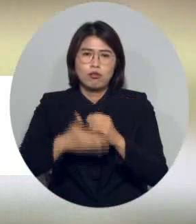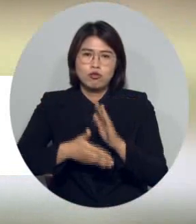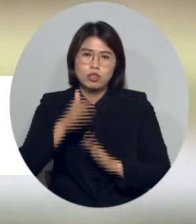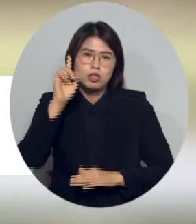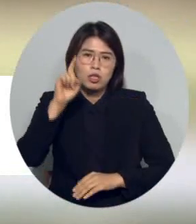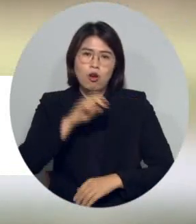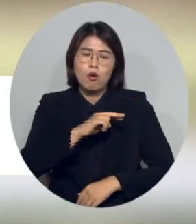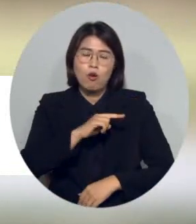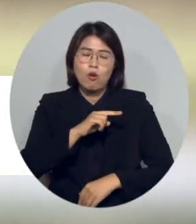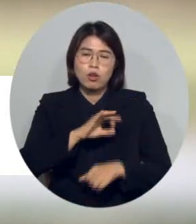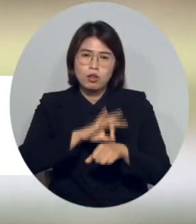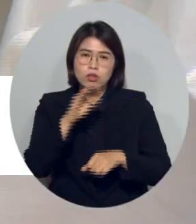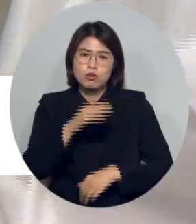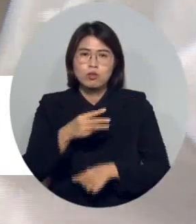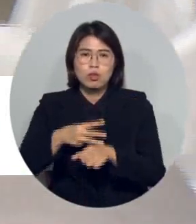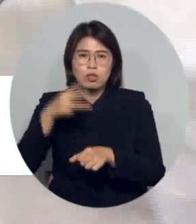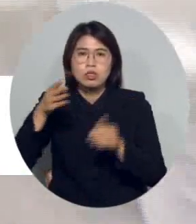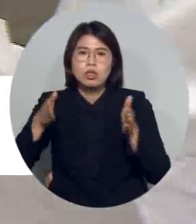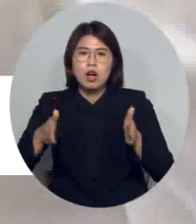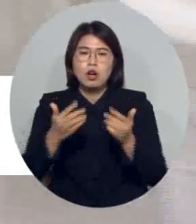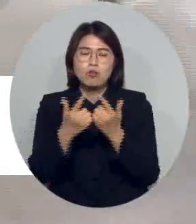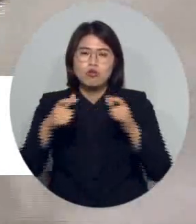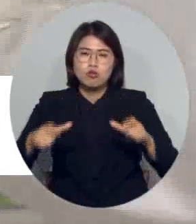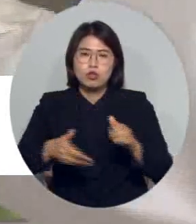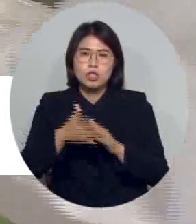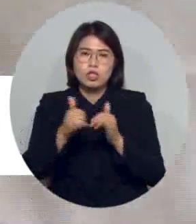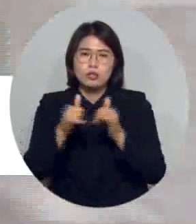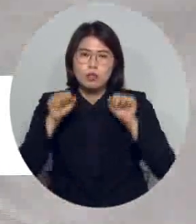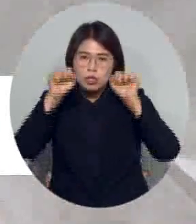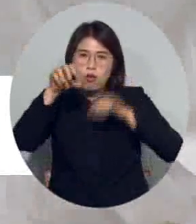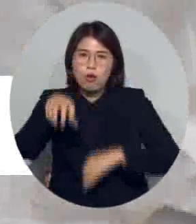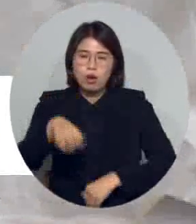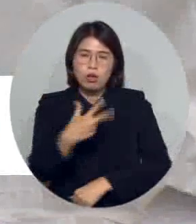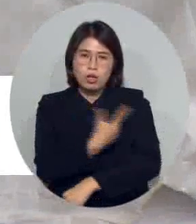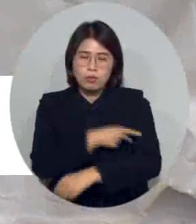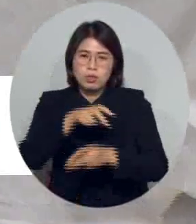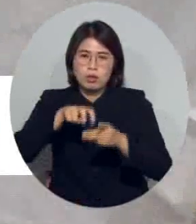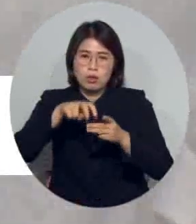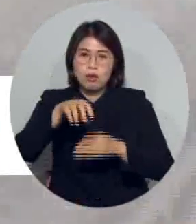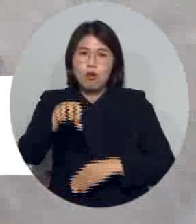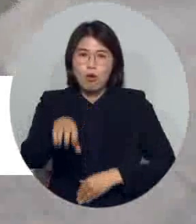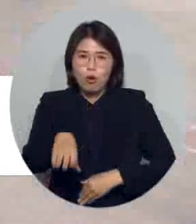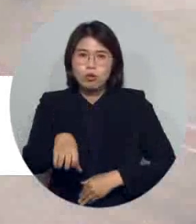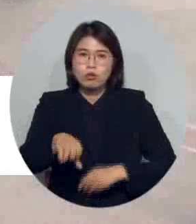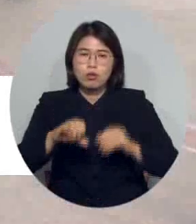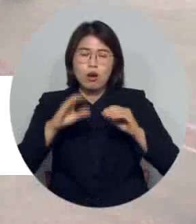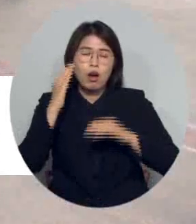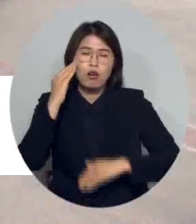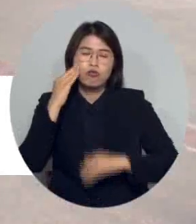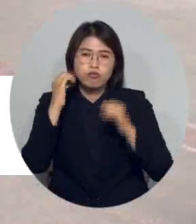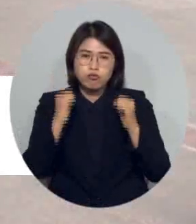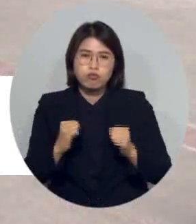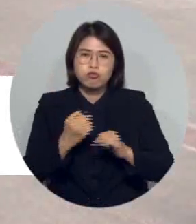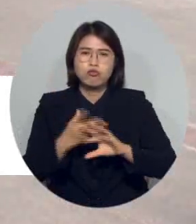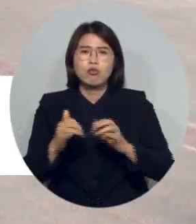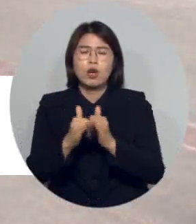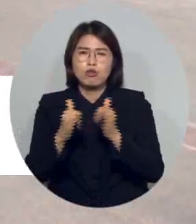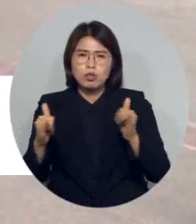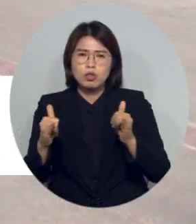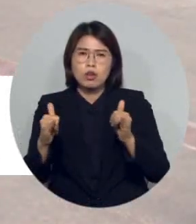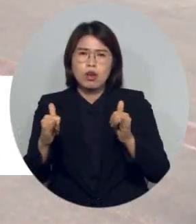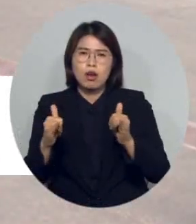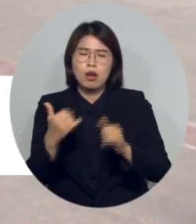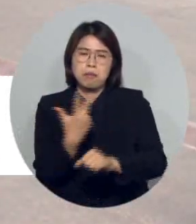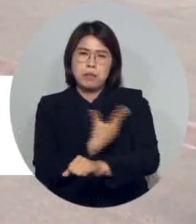4일 오전 10시부터 오후 3시까지 북구 시민 체육관에 마련된 예방접종 센터 에서 국내 체류 외국인 등을 대상으로 크로